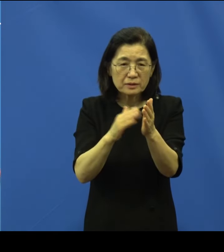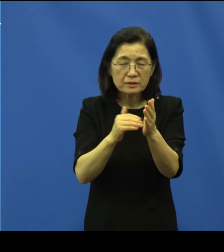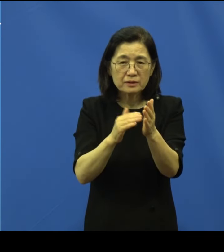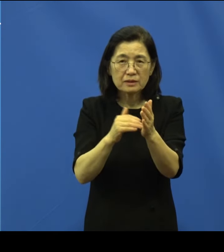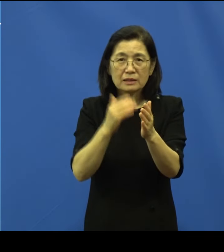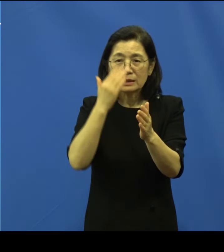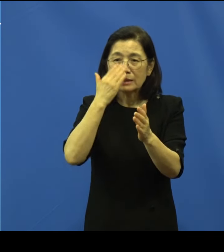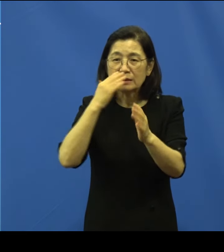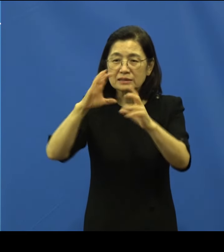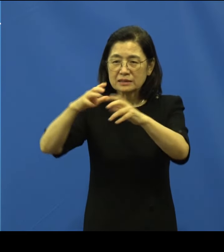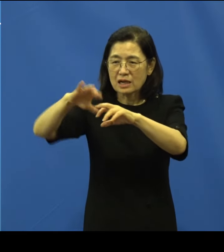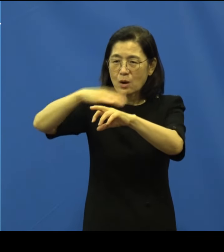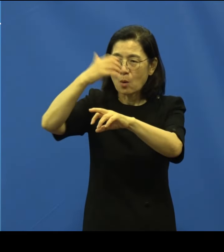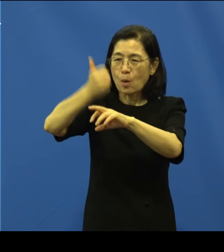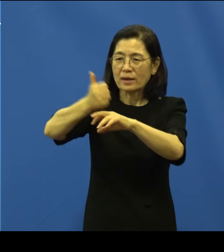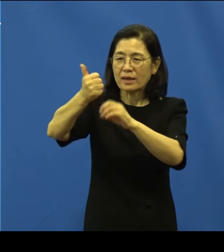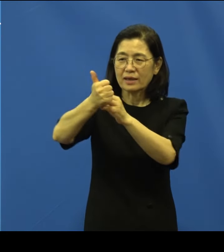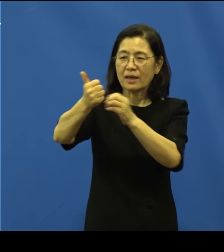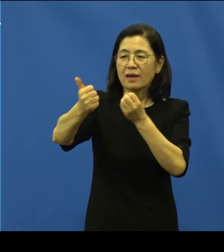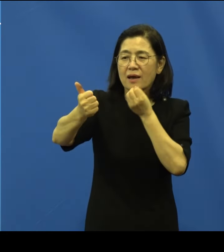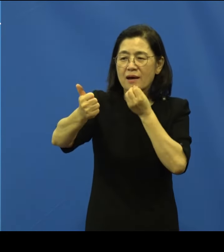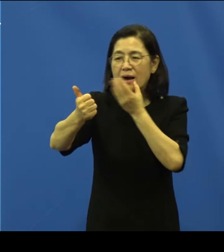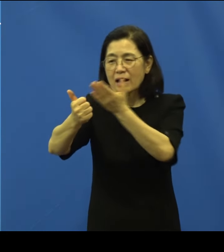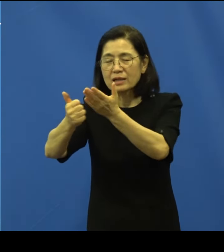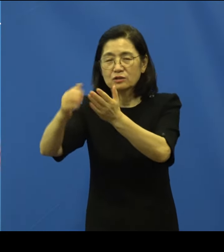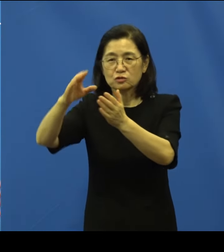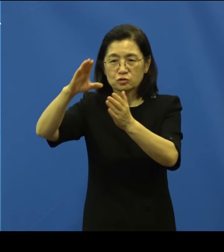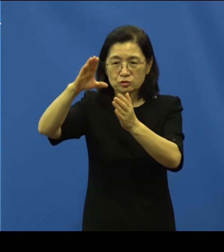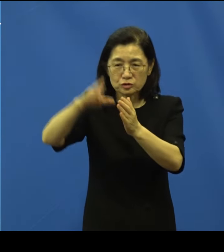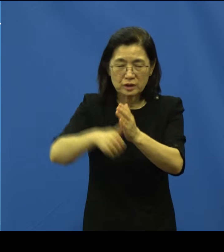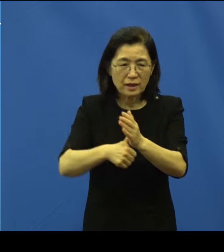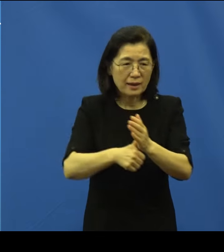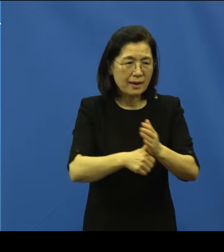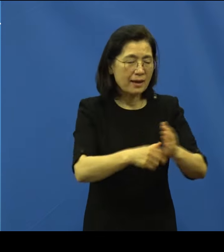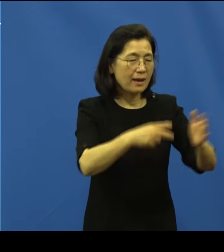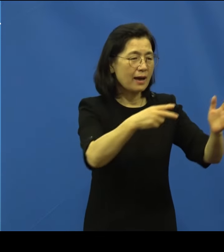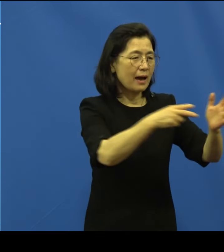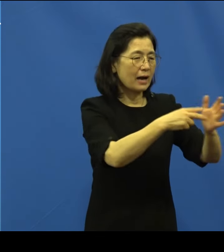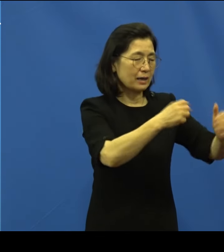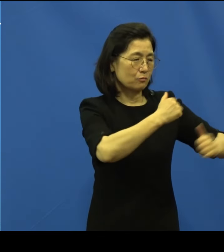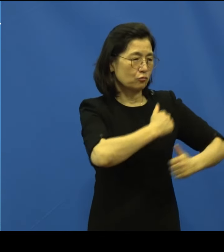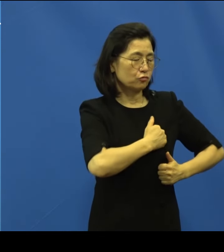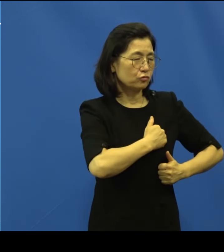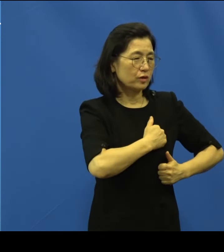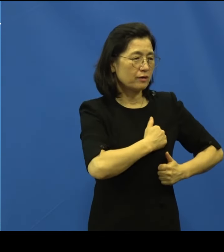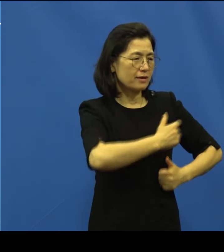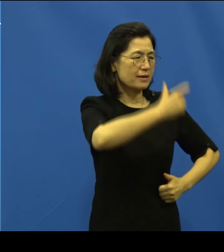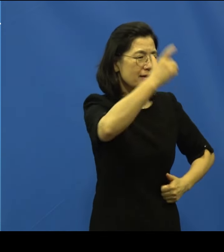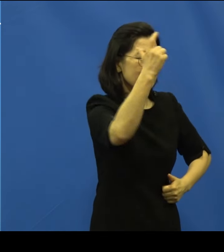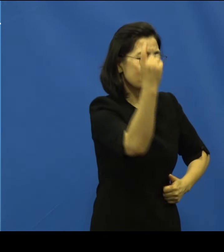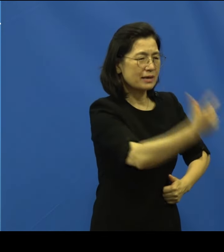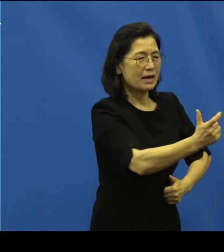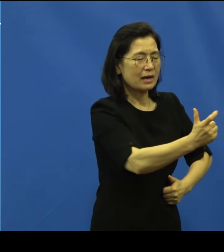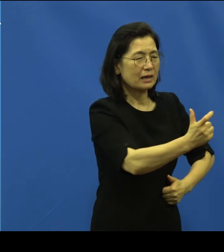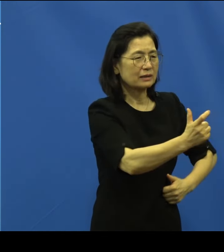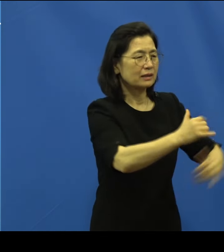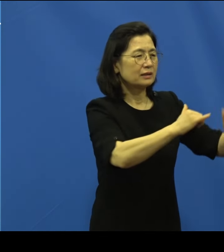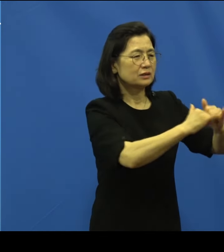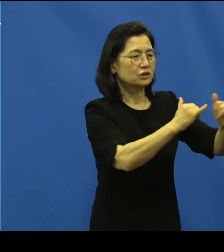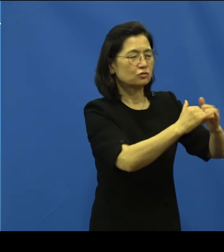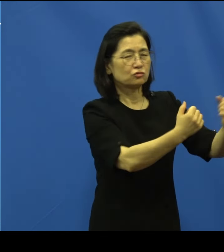그 마병이 무슨 의미가 있어요? 그 엄청난 전투력이 무슨 의미가 있어요? 아무 소용이 없어요. 이미 다 알고 준비하고